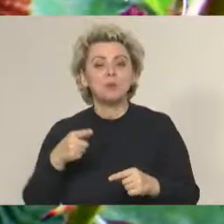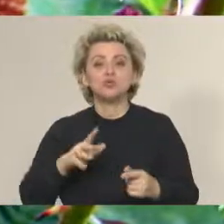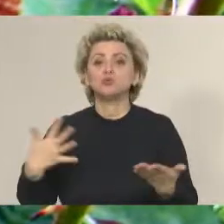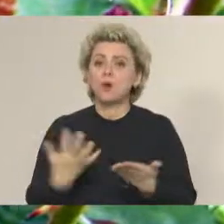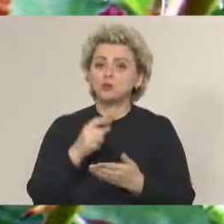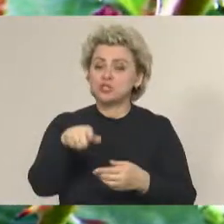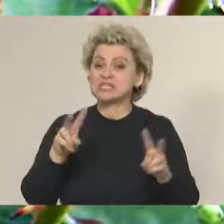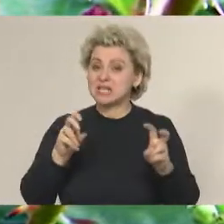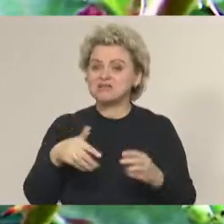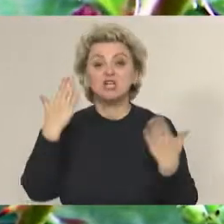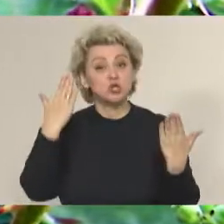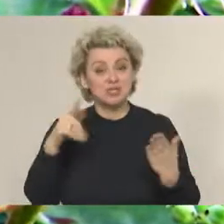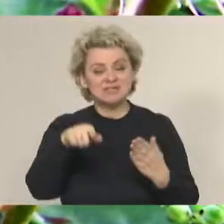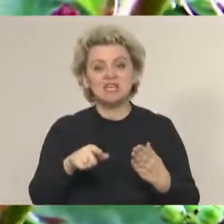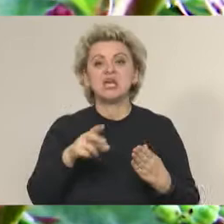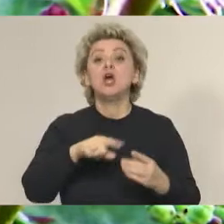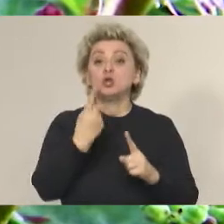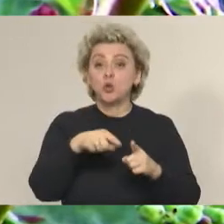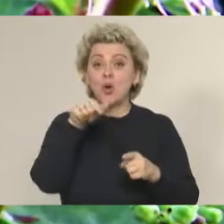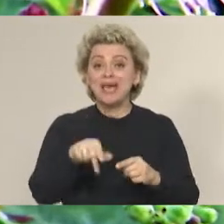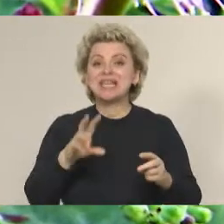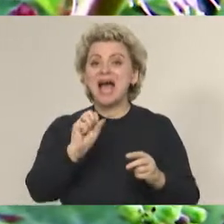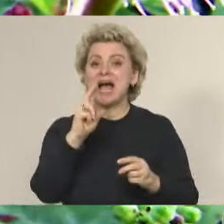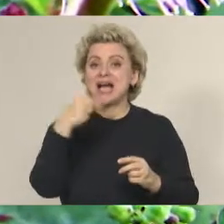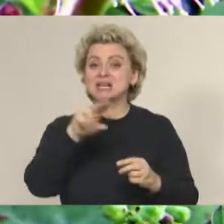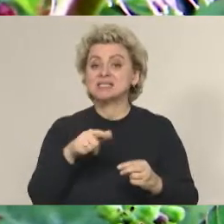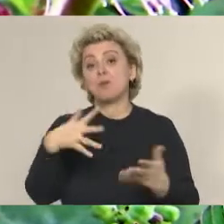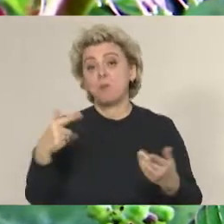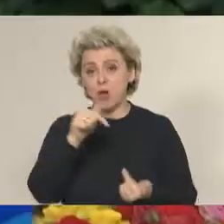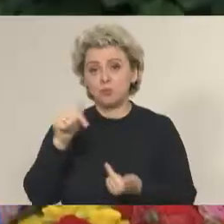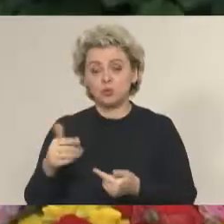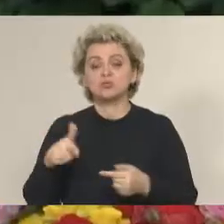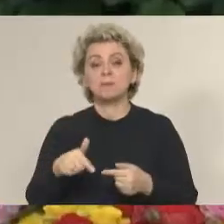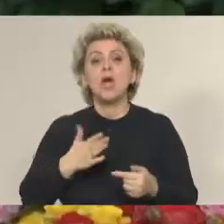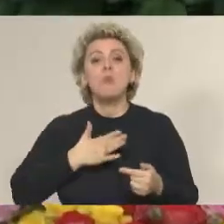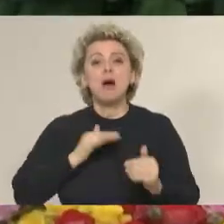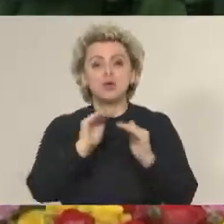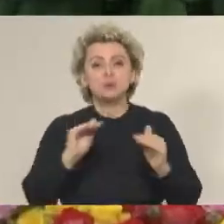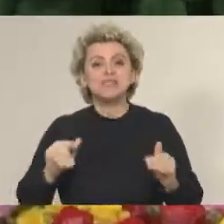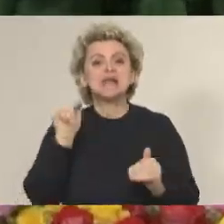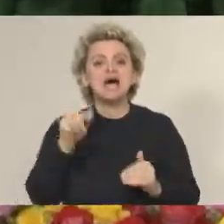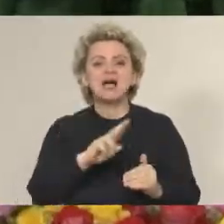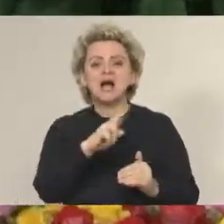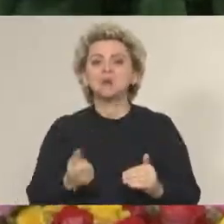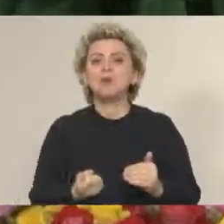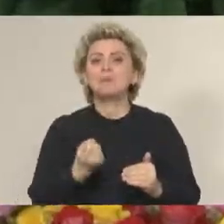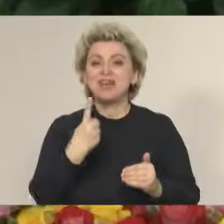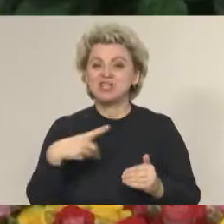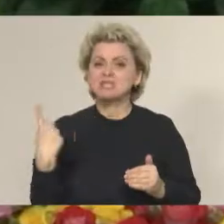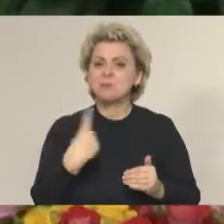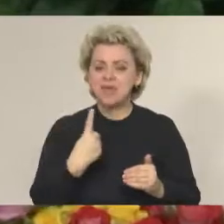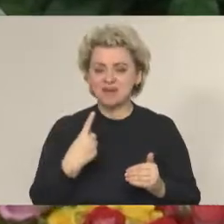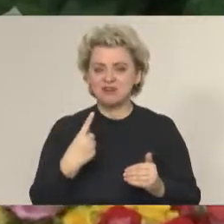произошла путаница, неизвестно. Но тропический псевдоним акации прижился. В моем детстве она как бы появилась